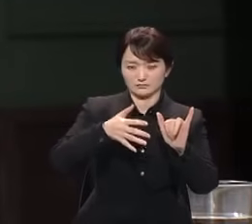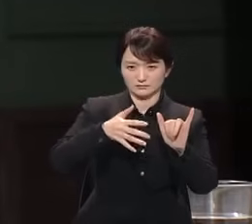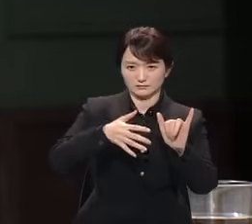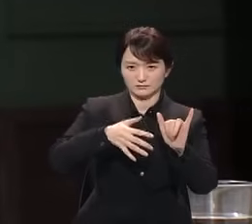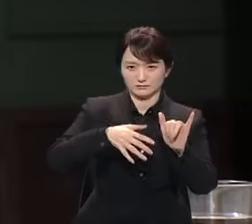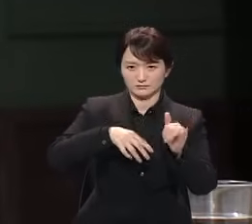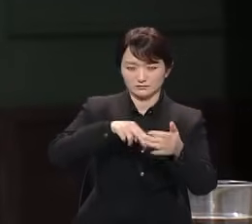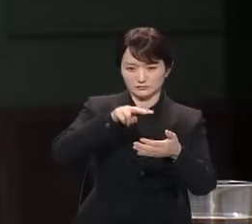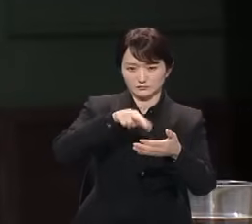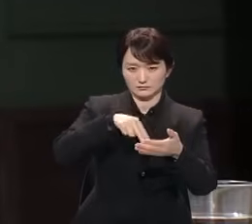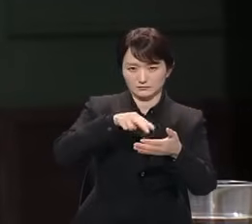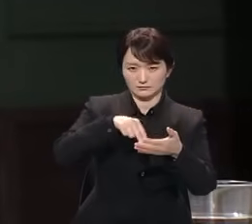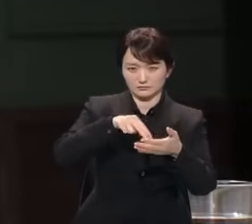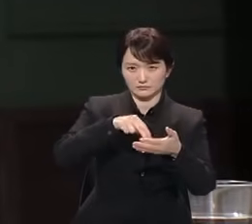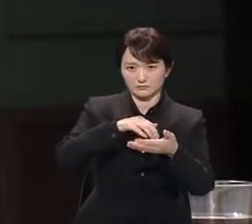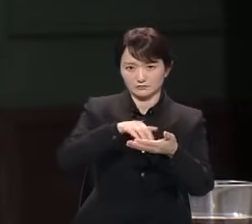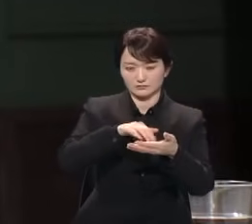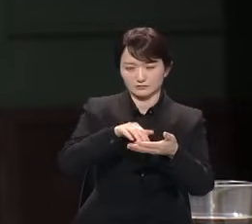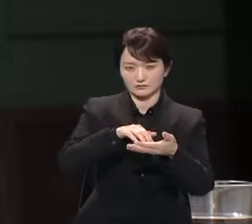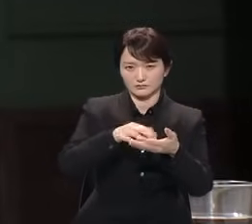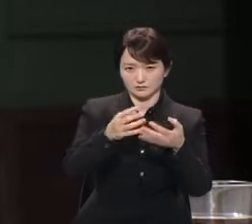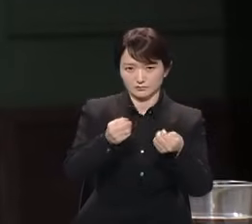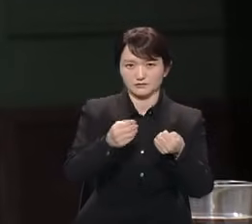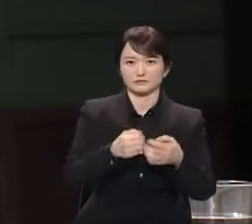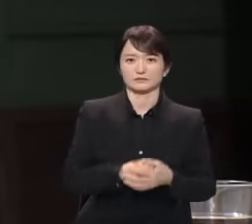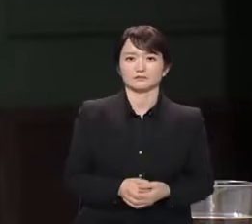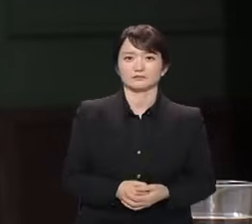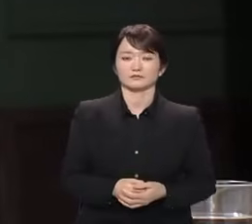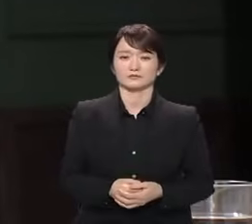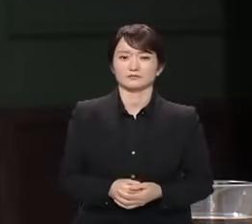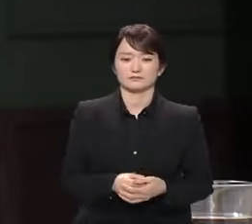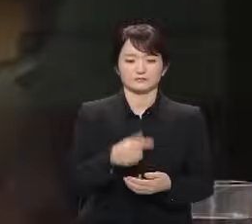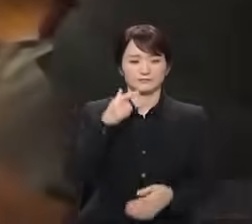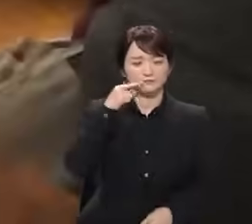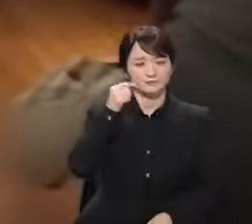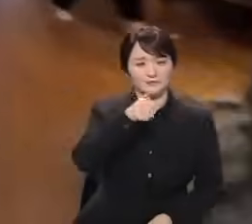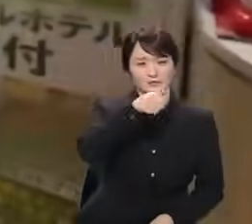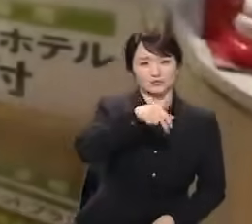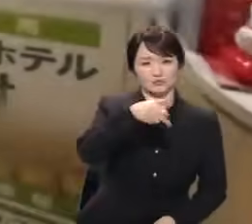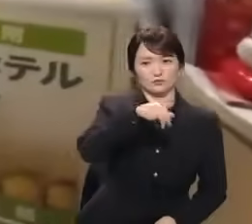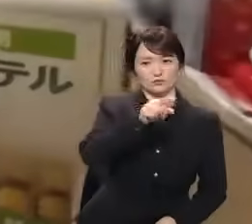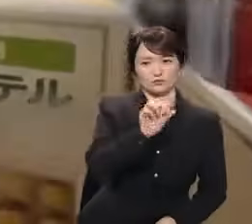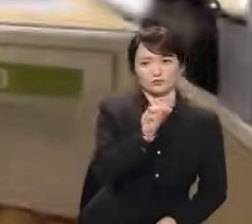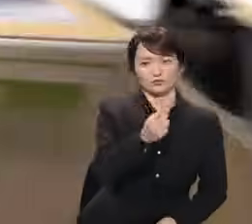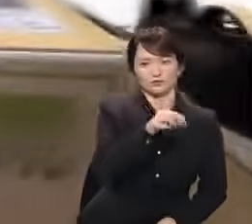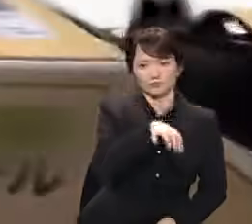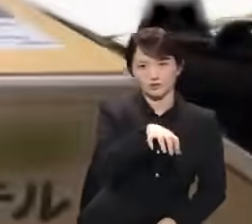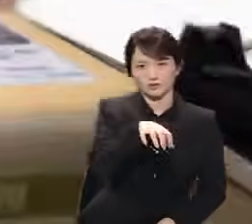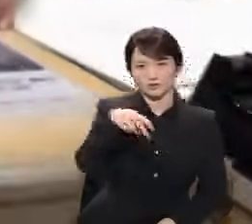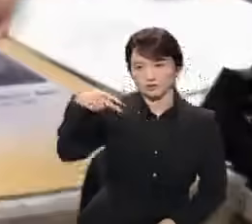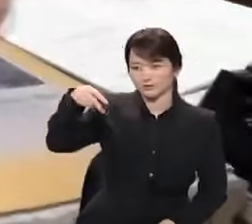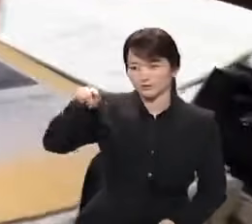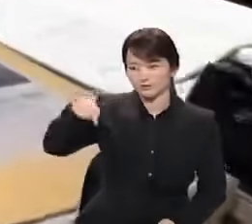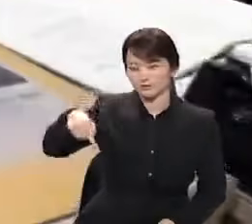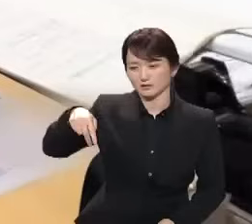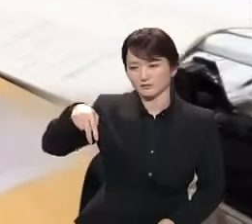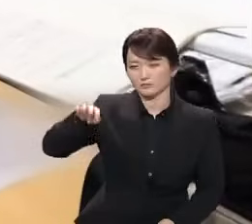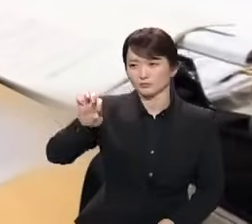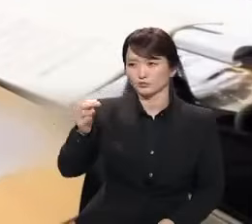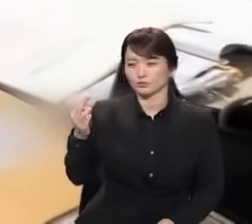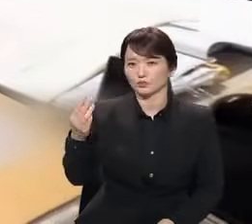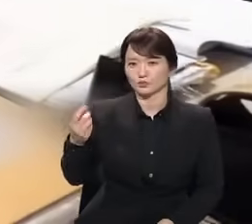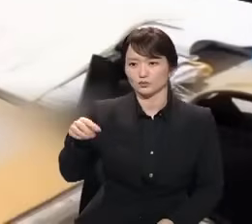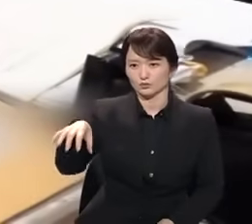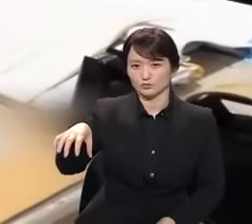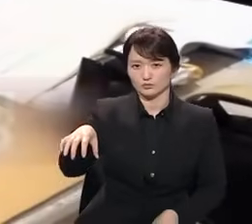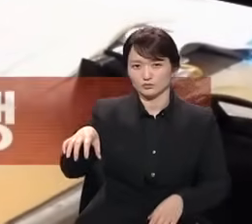지난 8일에 113일 동안 일본 후쿠오카에서 출발해서 이 삿포로까지 2,100km 정도 되는데요. 이 거리를 킥보드를